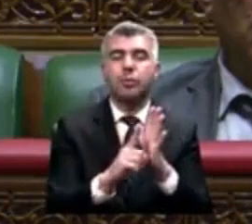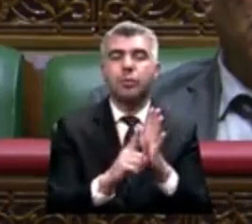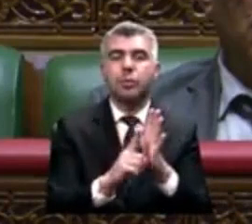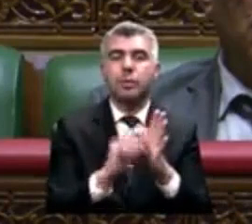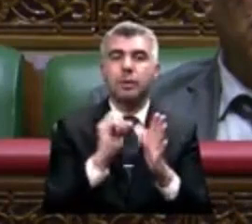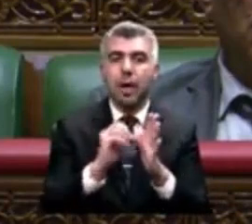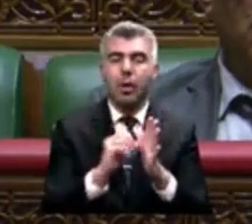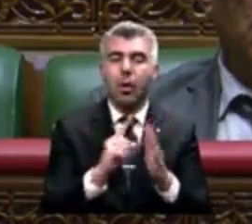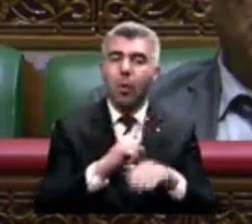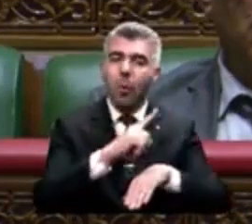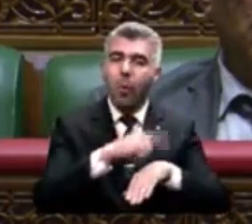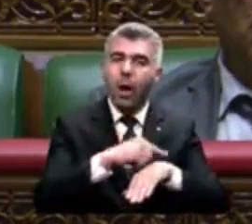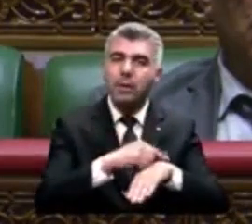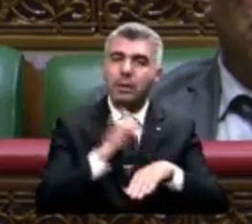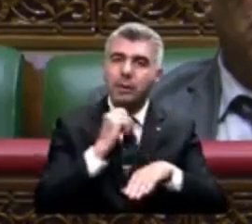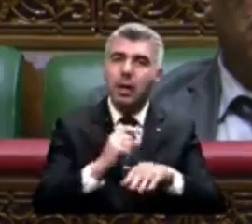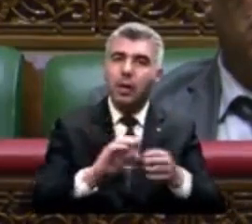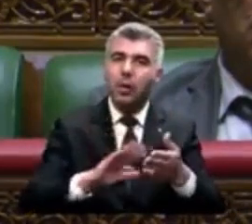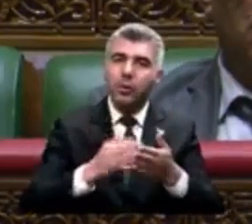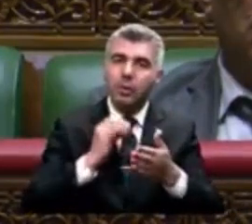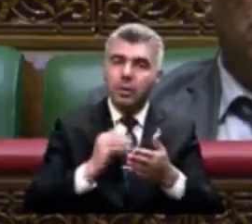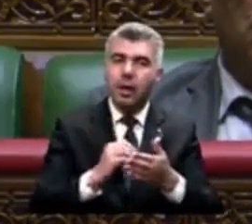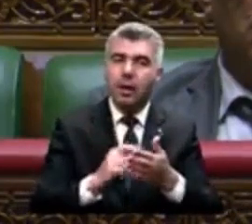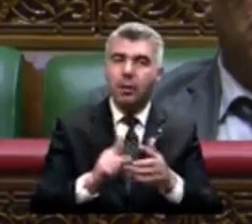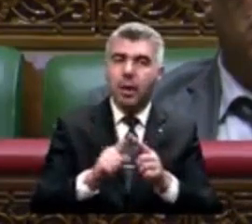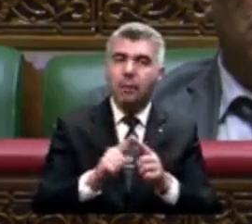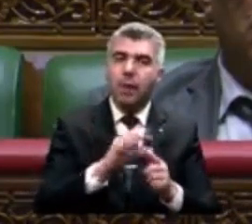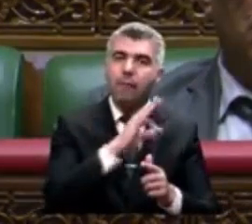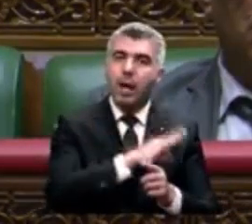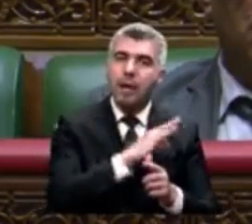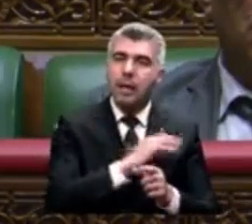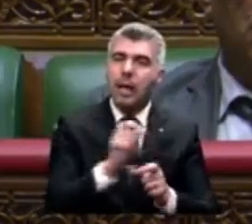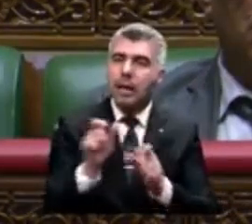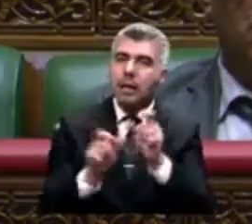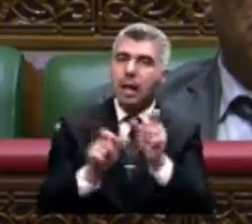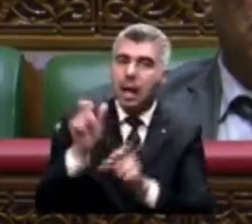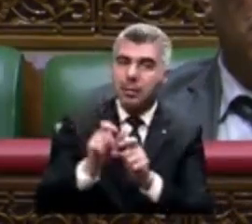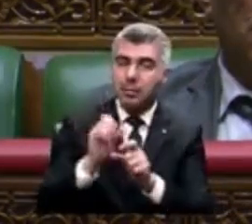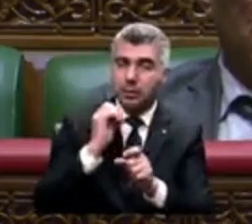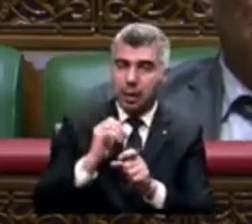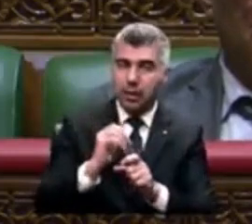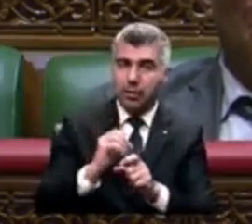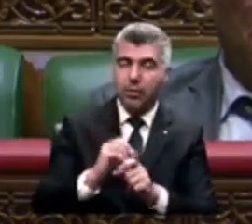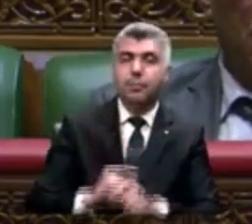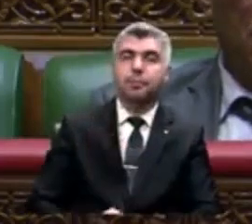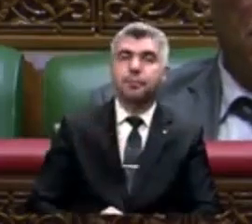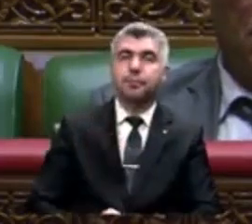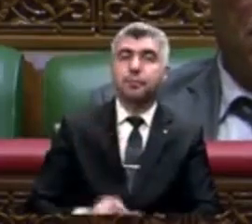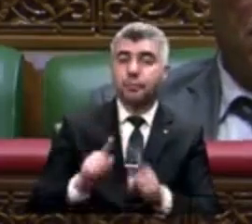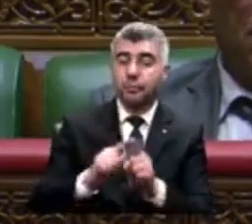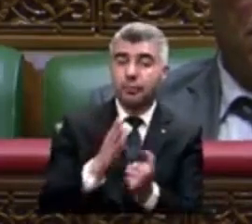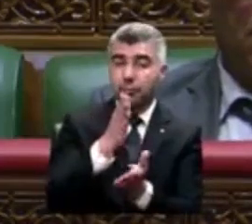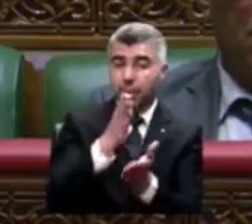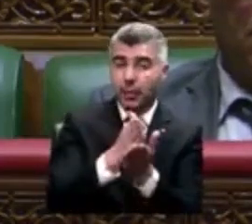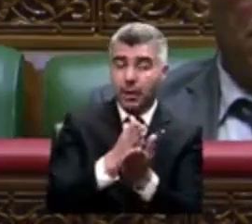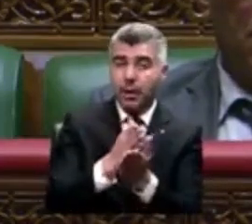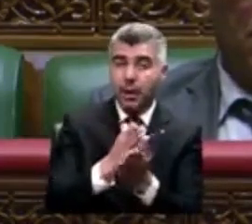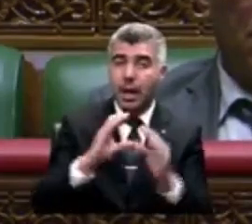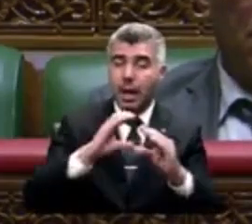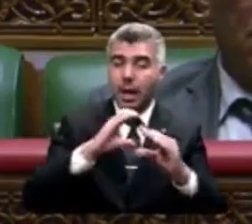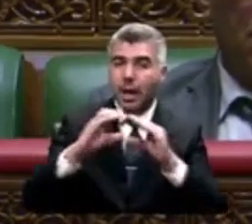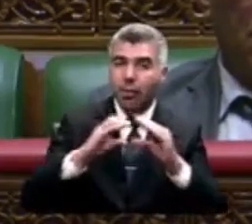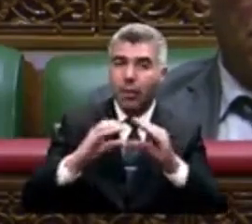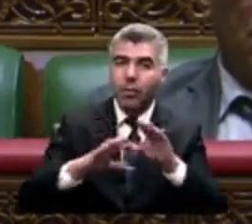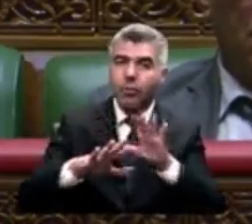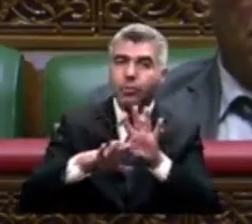على الزمن المدرسي وبالتالي حفاظا على المصلحة الفضلى للتلاميذ. ونبغي نذكروك السيد الوزير أن الجدية ديال الحوار الاجتماعي والمصداقية